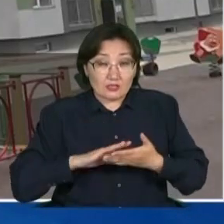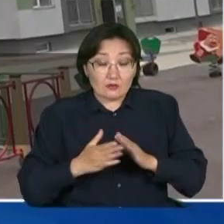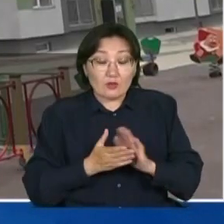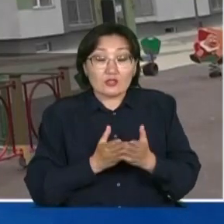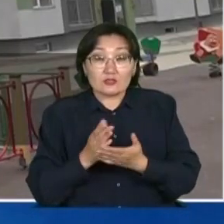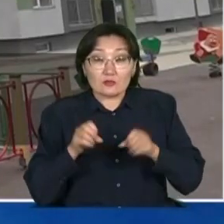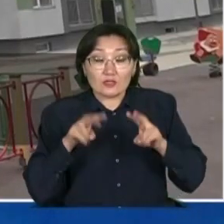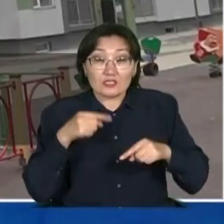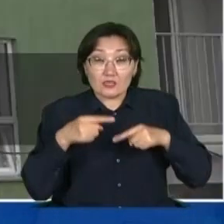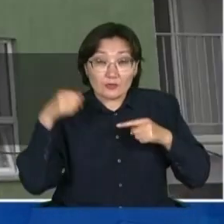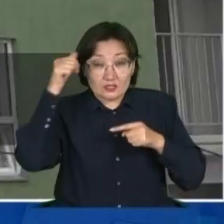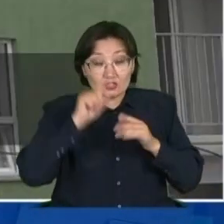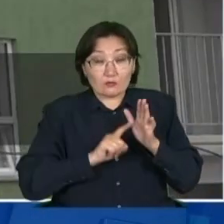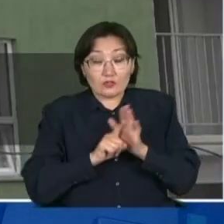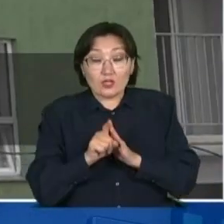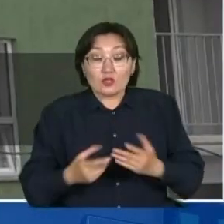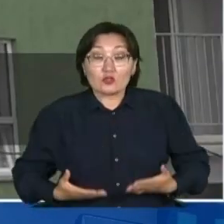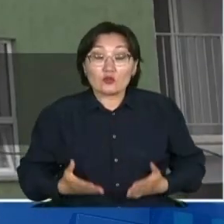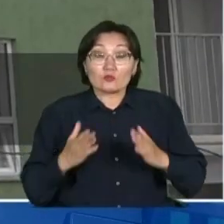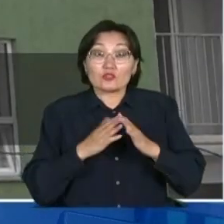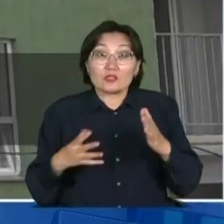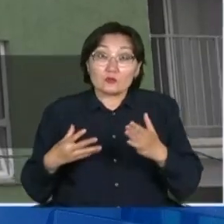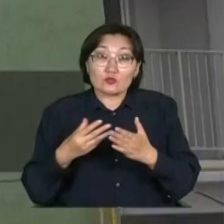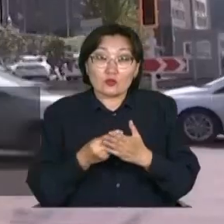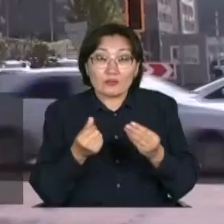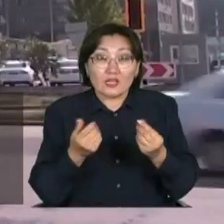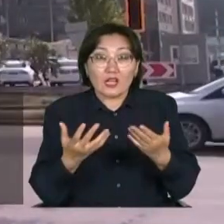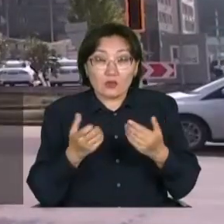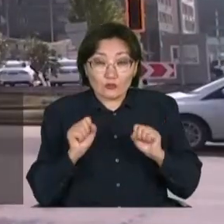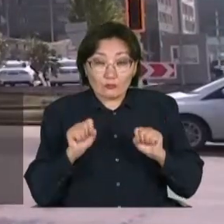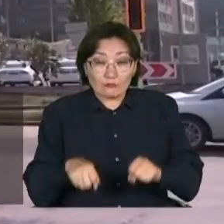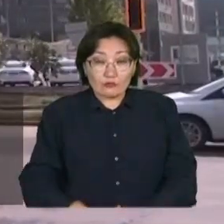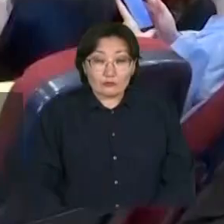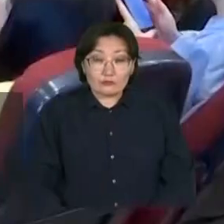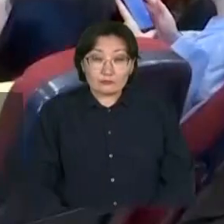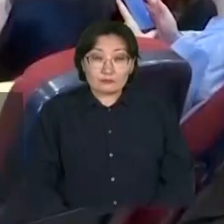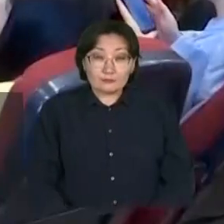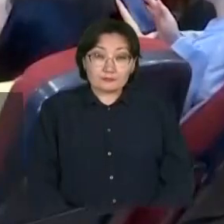мамандары келесі жылдан бастап тұрғын үй төлемдерін ала алады.